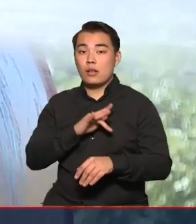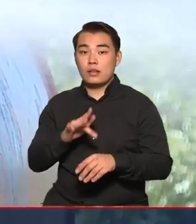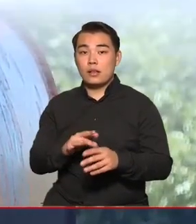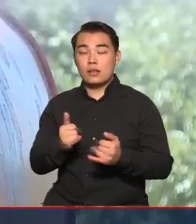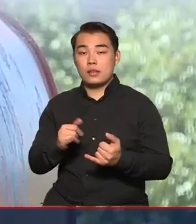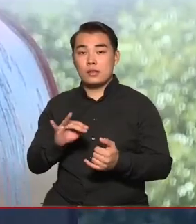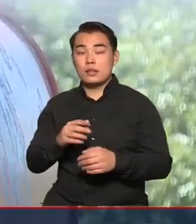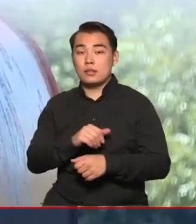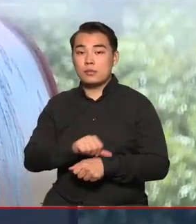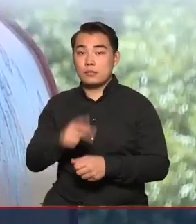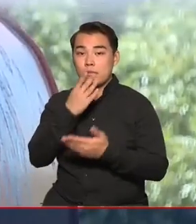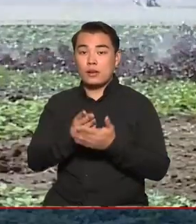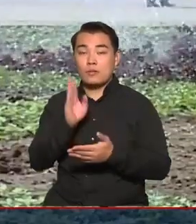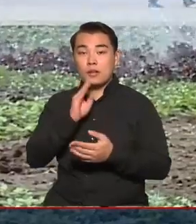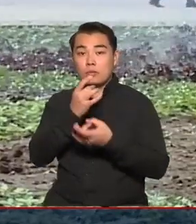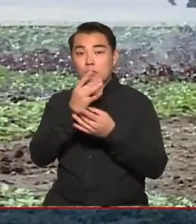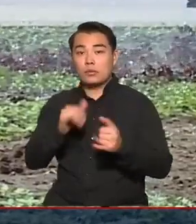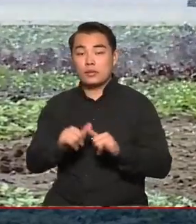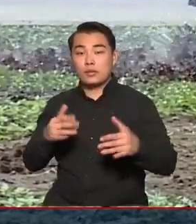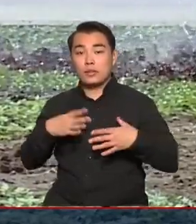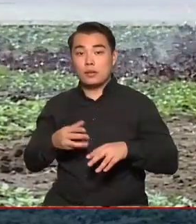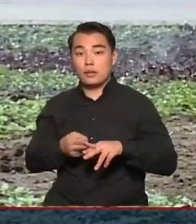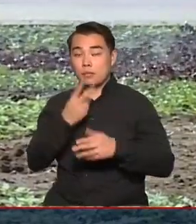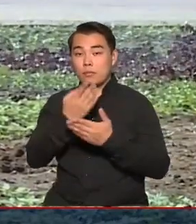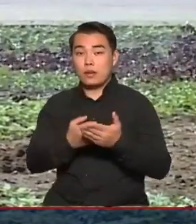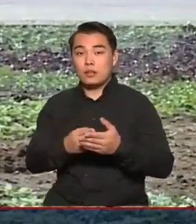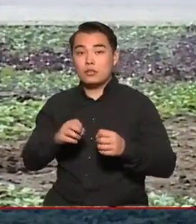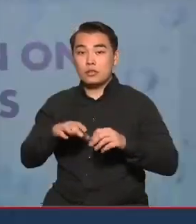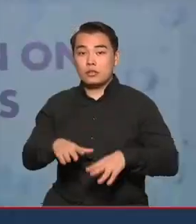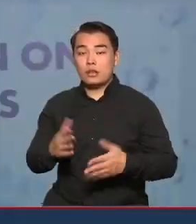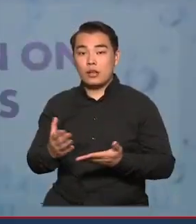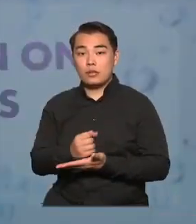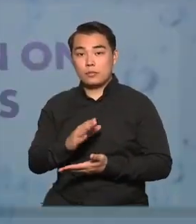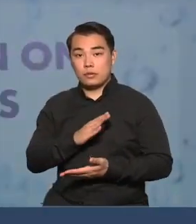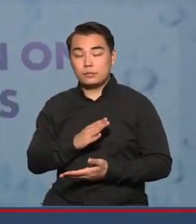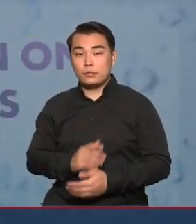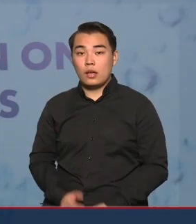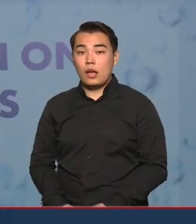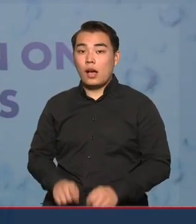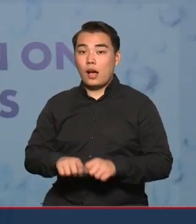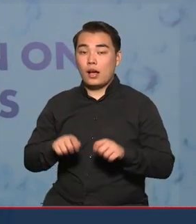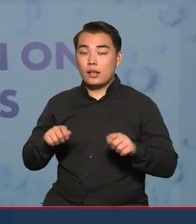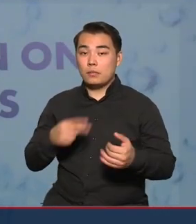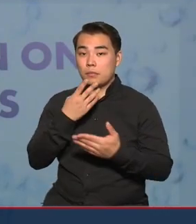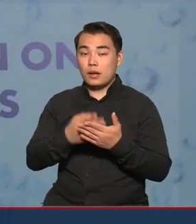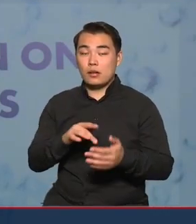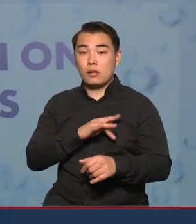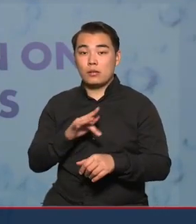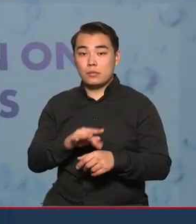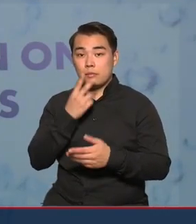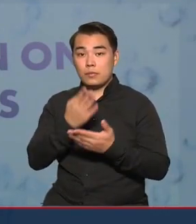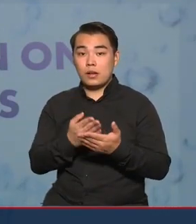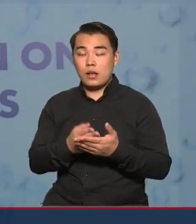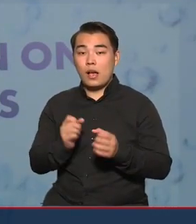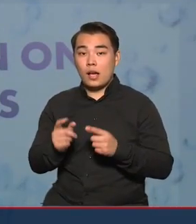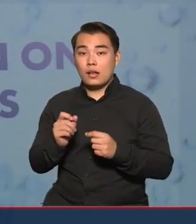үнемдеу мәдениеті қалыптаспаған. Ал дамыған елдер бұл түйткілдің шешімін тауып қойған. Бізде қаладан шыққан қалдық сулар